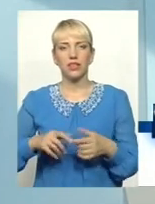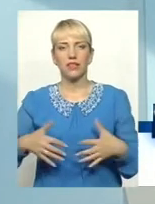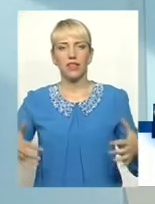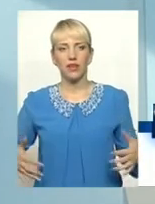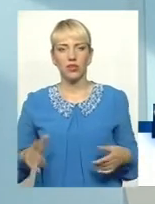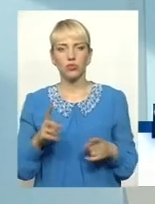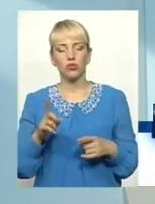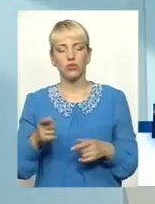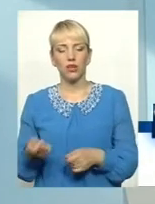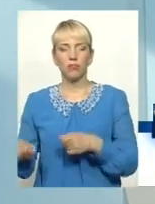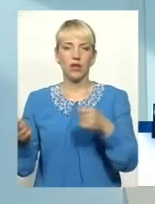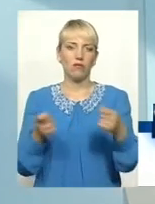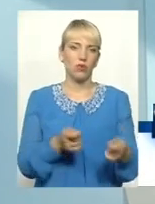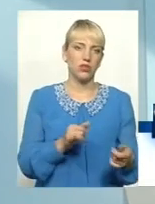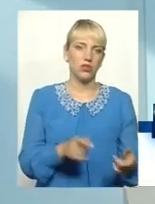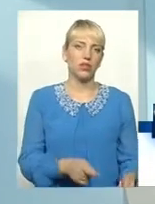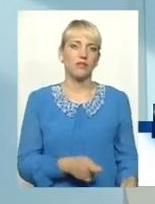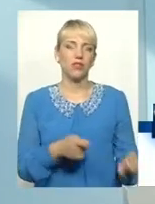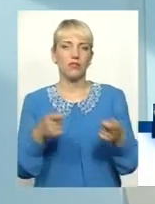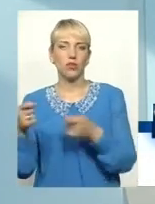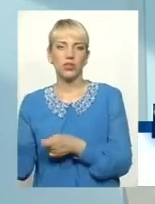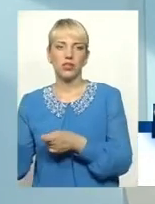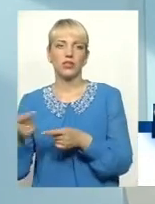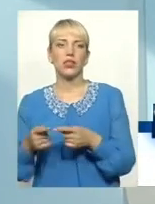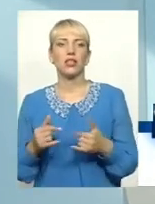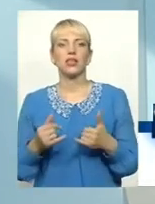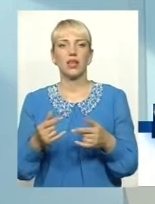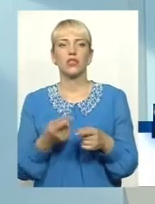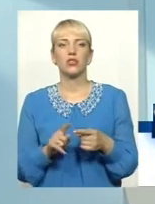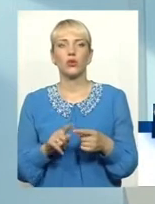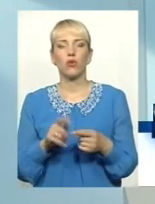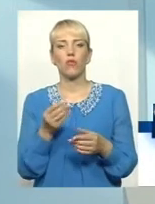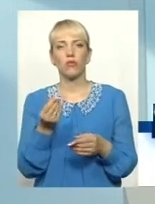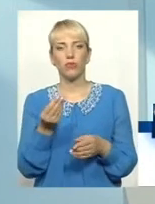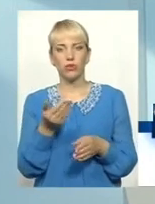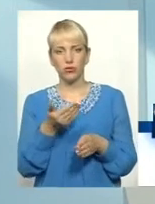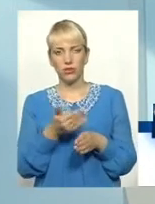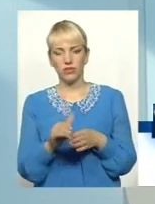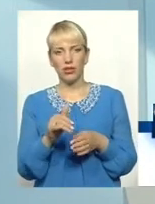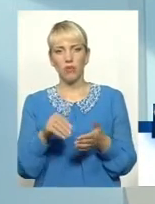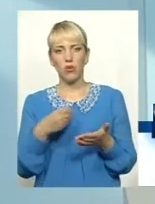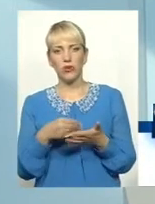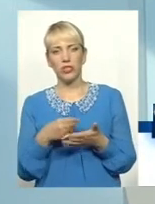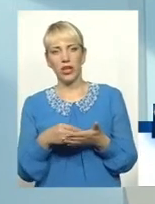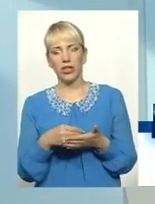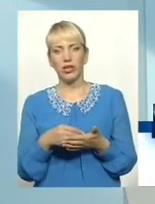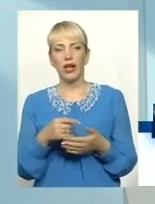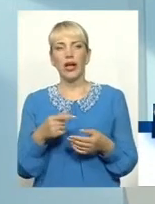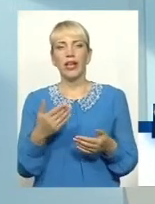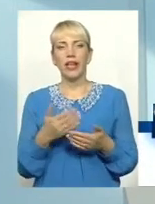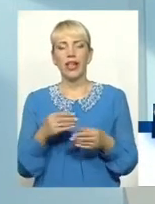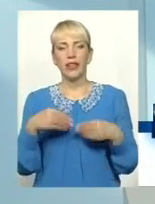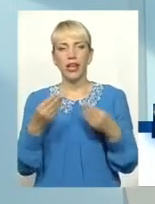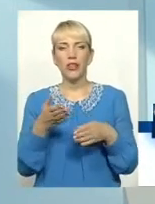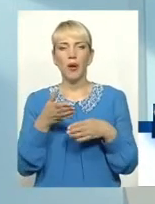це і утримуються, для цього і в бюджеті виділені кошти, виділена допомога комунальному підприємству «Спецкомунтранс» для